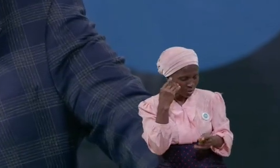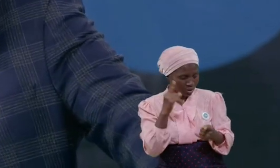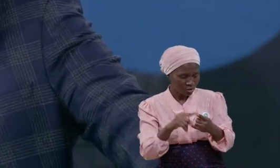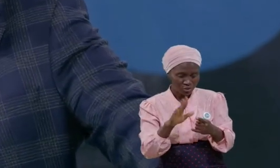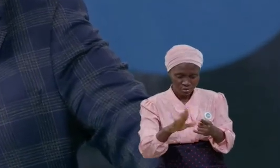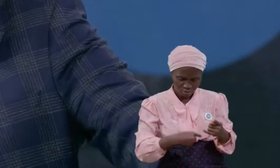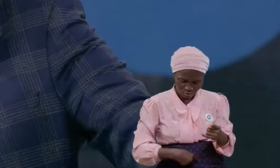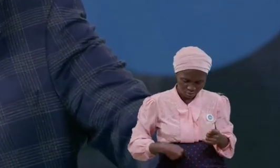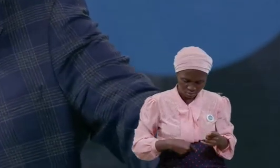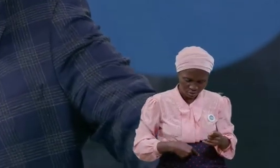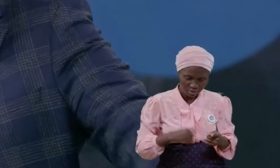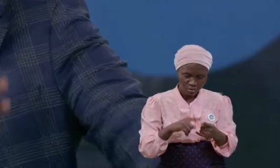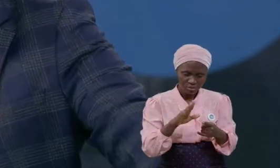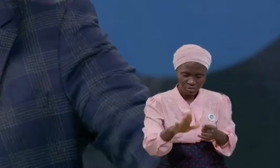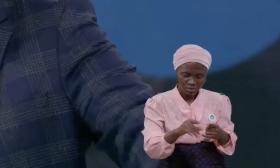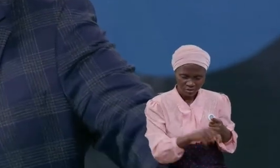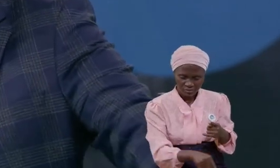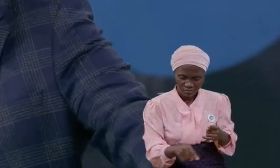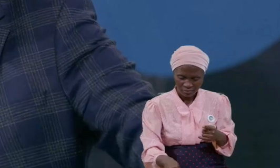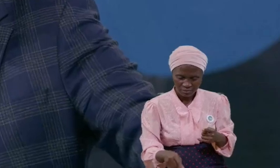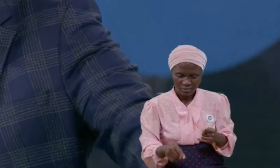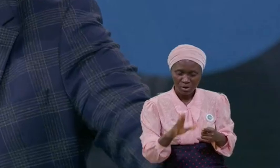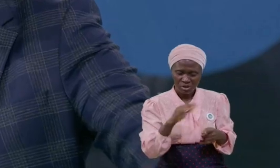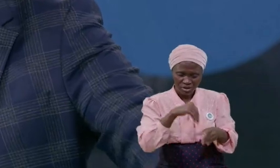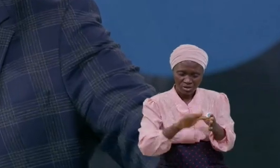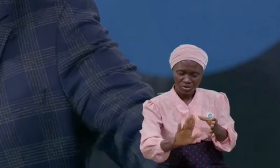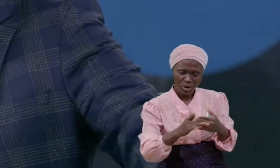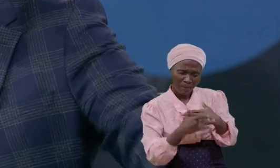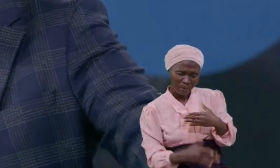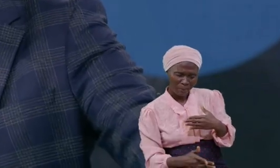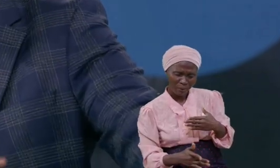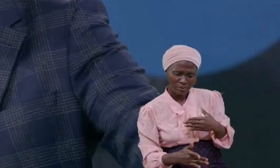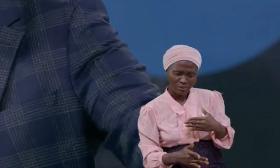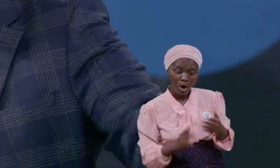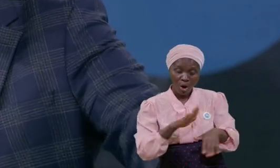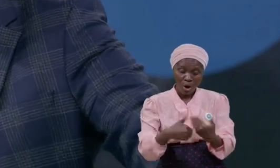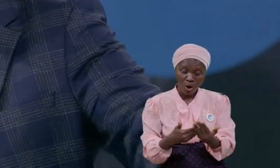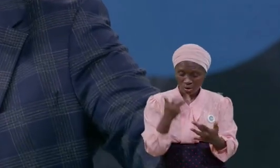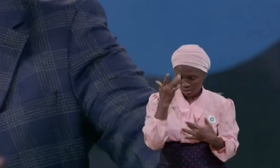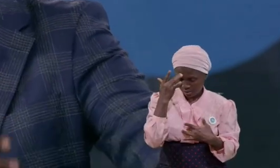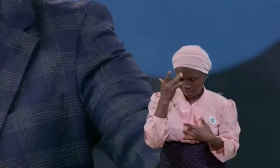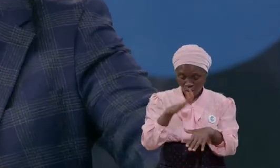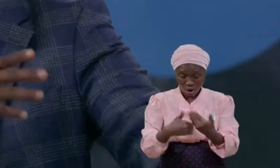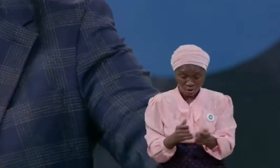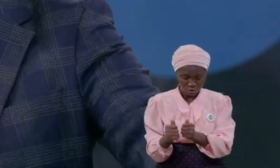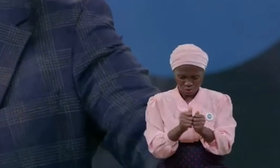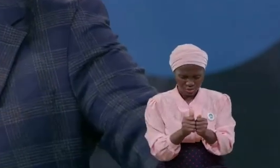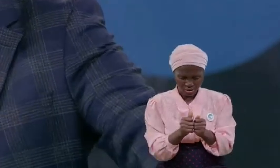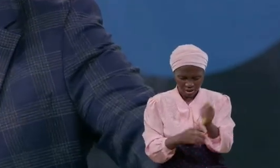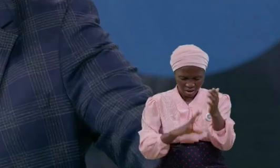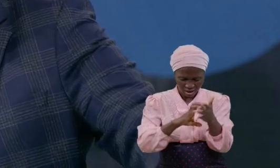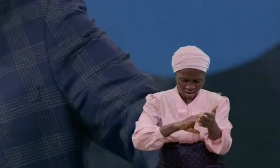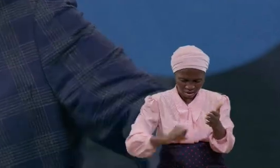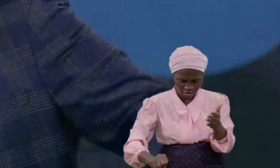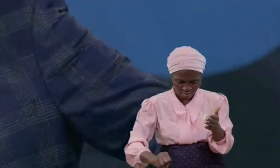tes pieds, dans ton système sanguin, toute maladie, ensemble, soit ôtée, soit